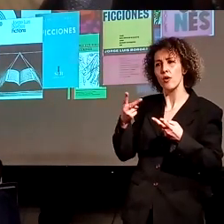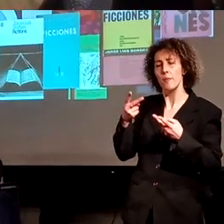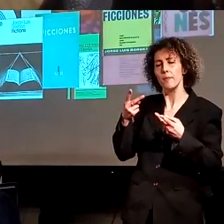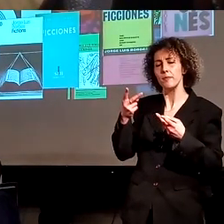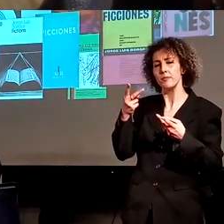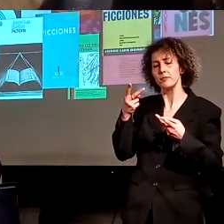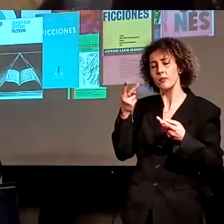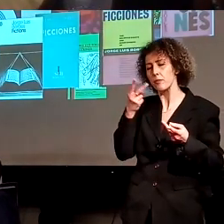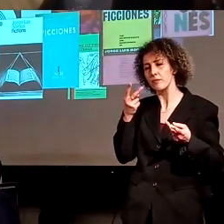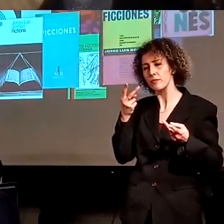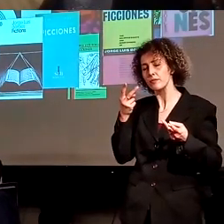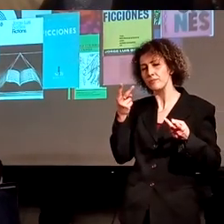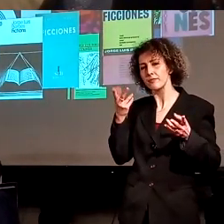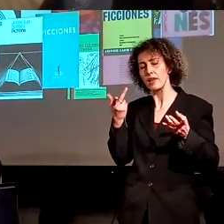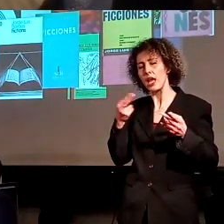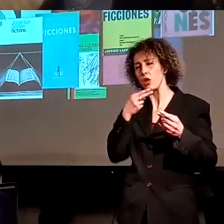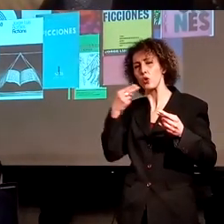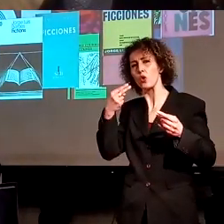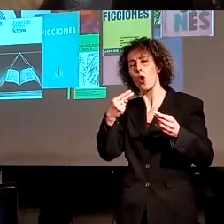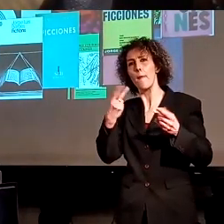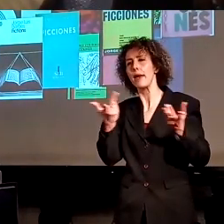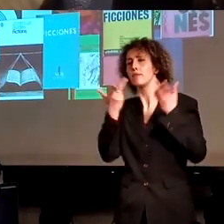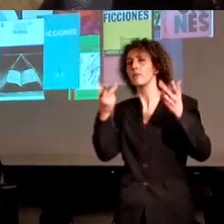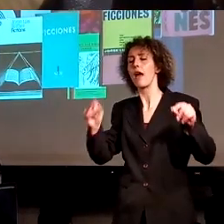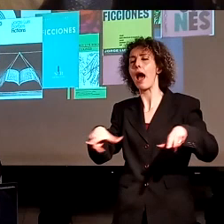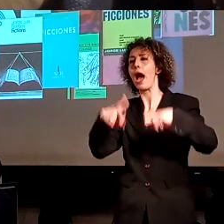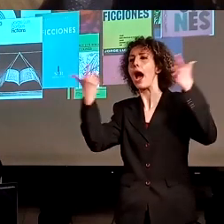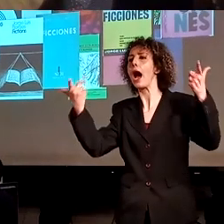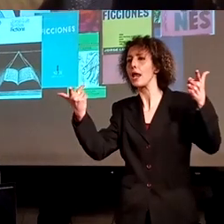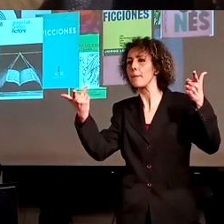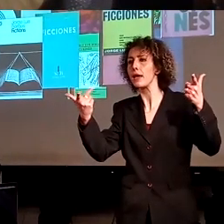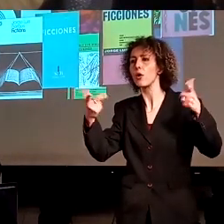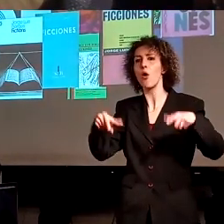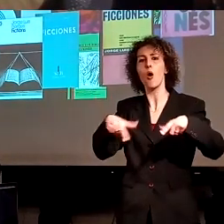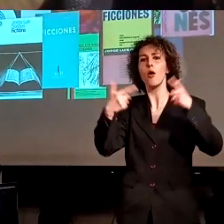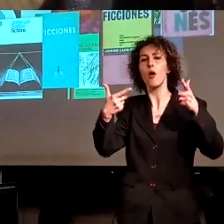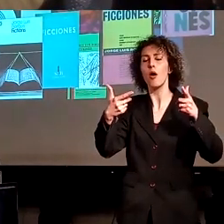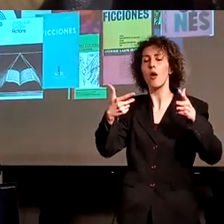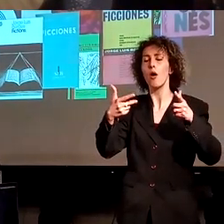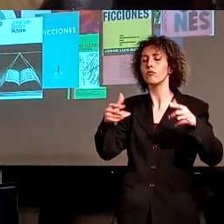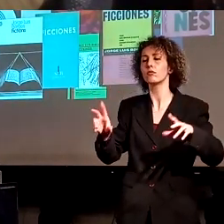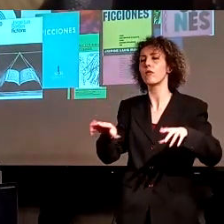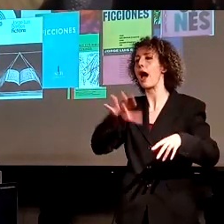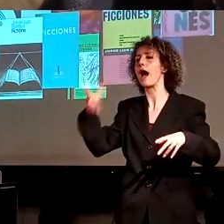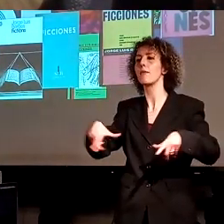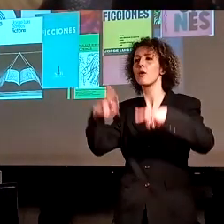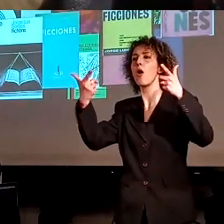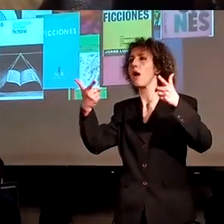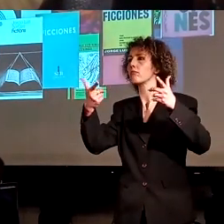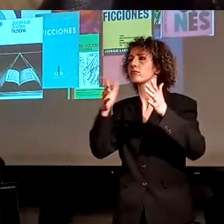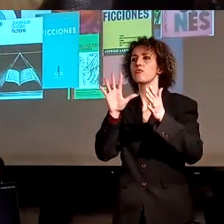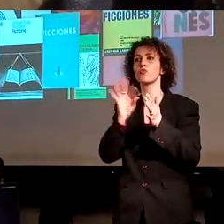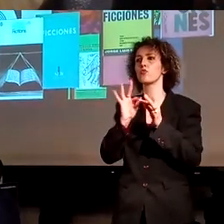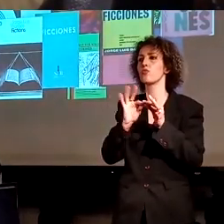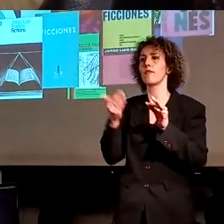di anche su di un albero un pero allo stesso albero dei cinque minuti fa che era diversa perché